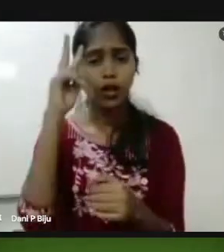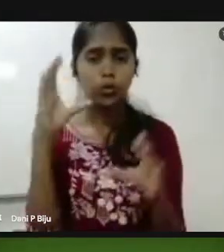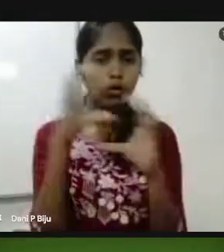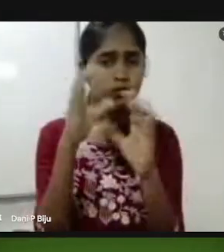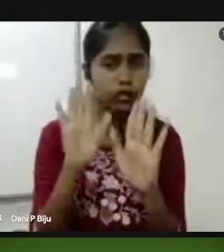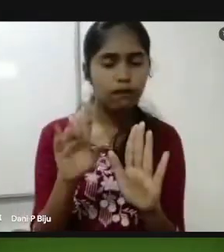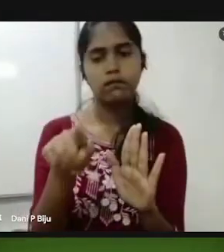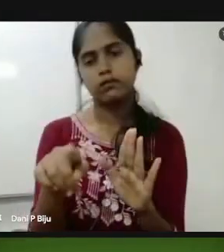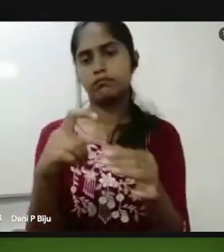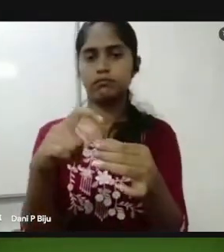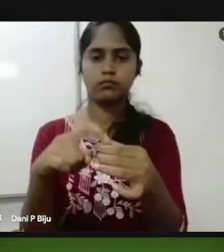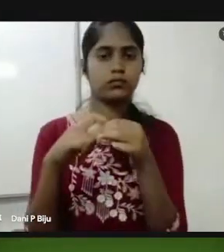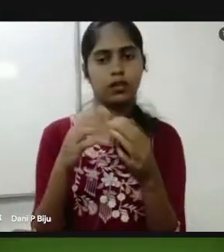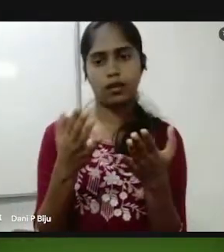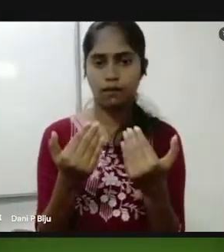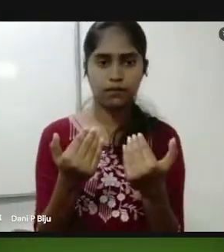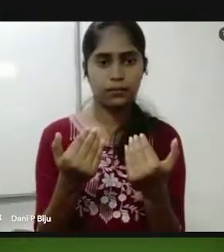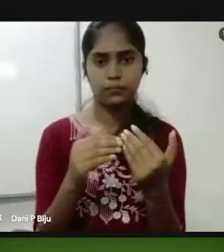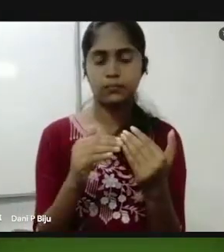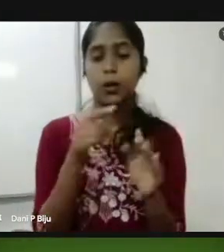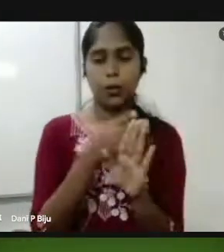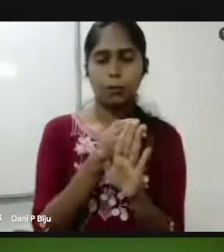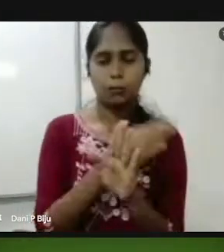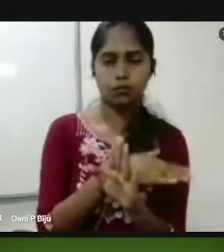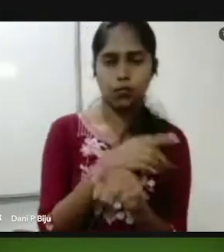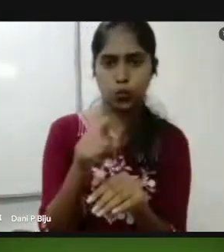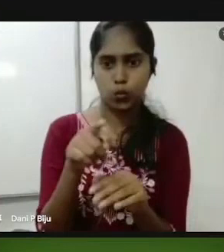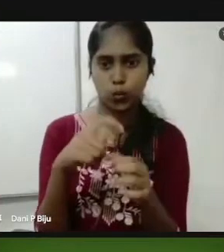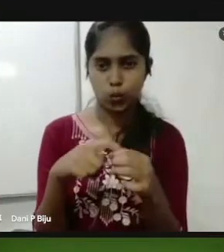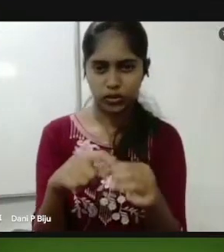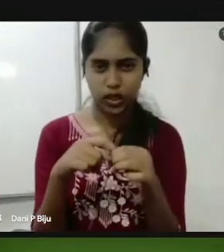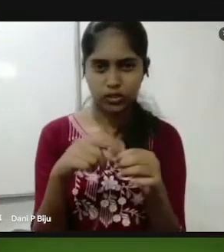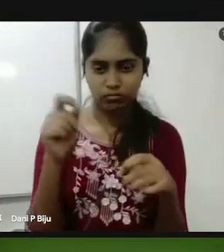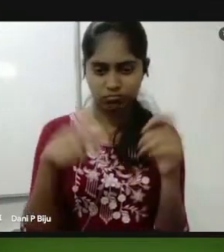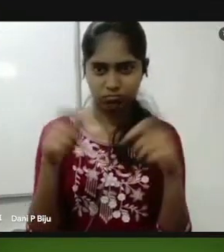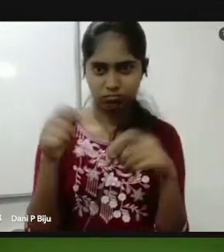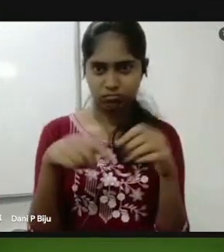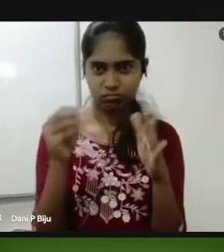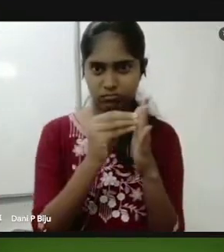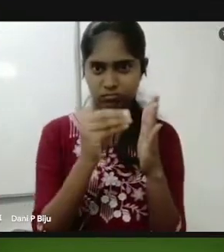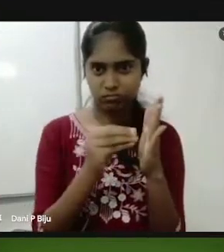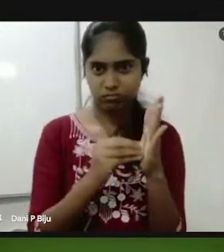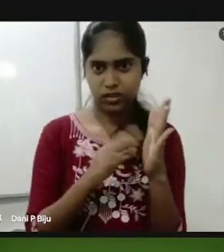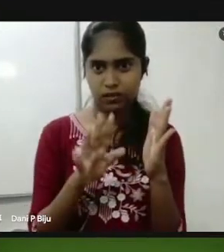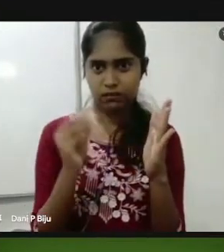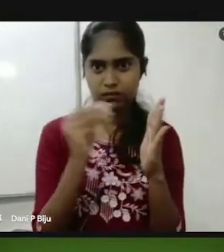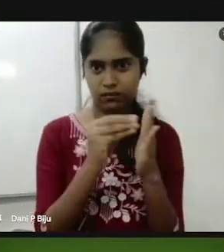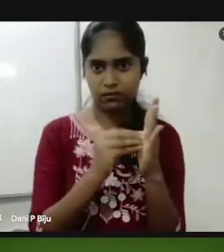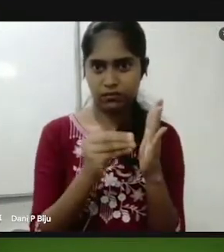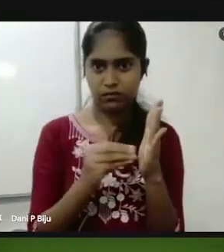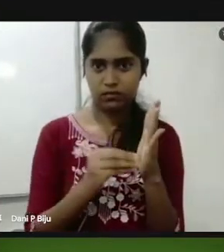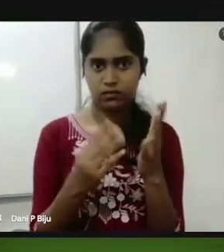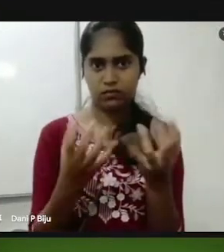മുന്നോടിയായി നിങ്ങൾക്ക് ചാറ്റ് ബോക്സിൽ ഒരു ചോദ്യാവലി കൂടി വന്നിട്ടുണ്ട്. ചാറ്റ് ബോക്സിൽ വന്നിട്ടുള്ള